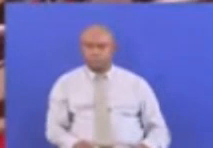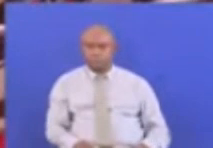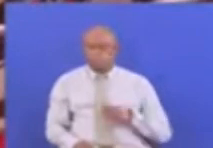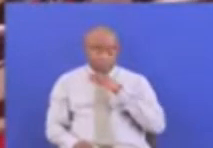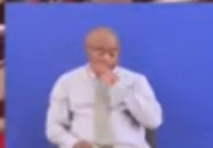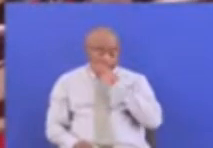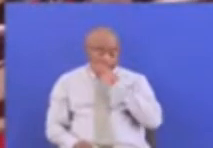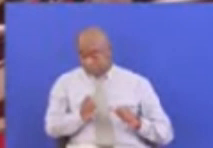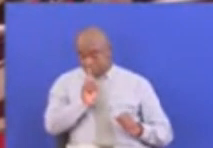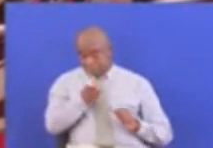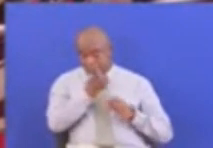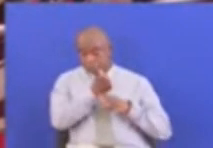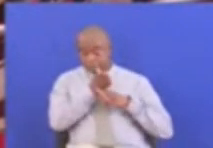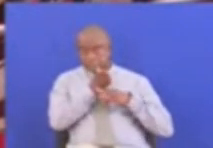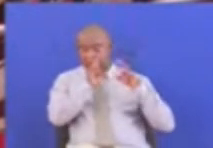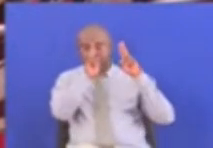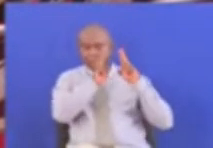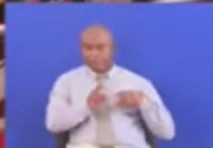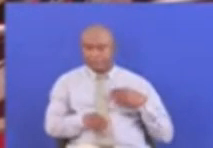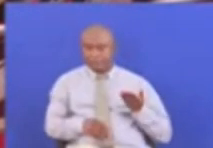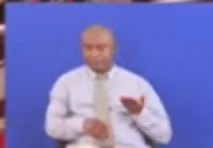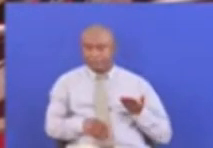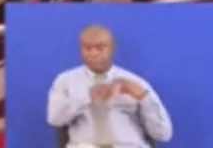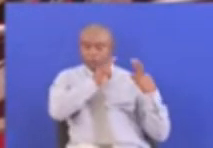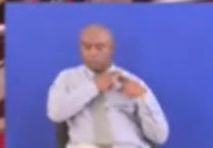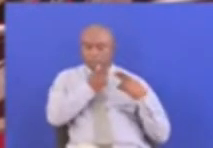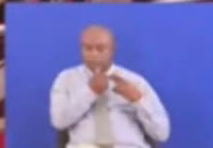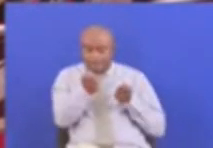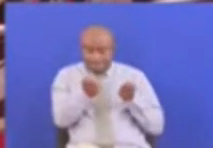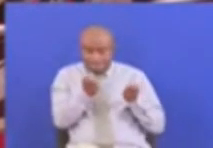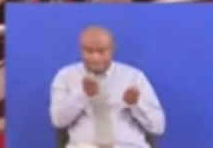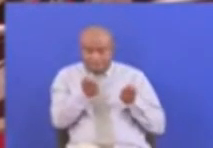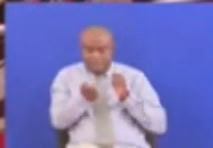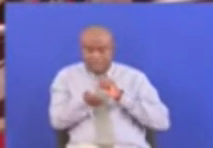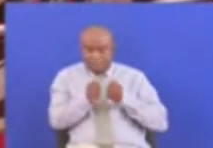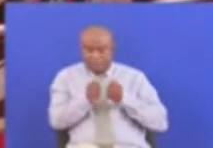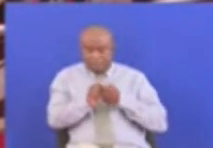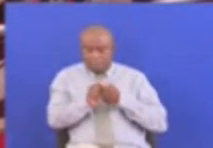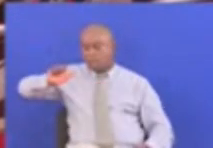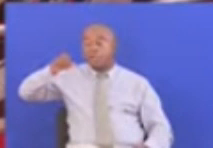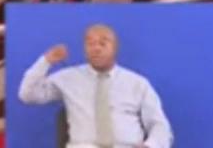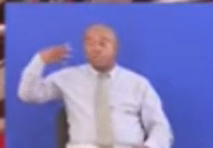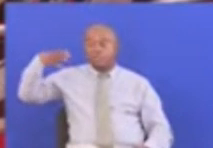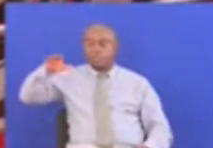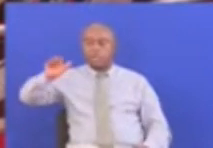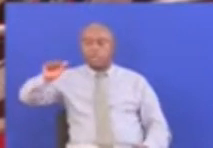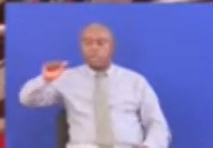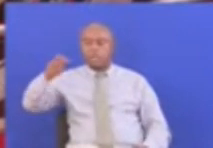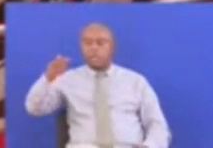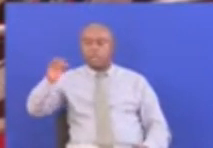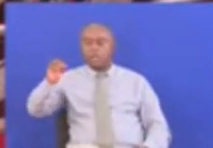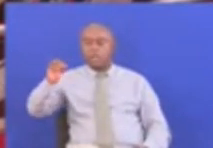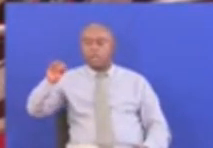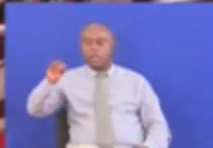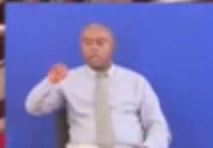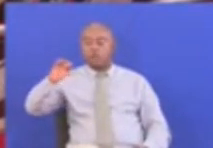kuna shirika la kimataifa ambalo lina regulate mambo ya atomic energy. Na ili sasa tuondokane